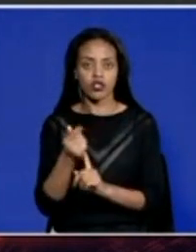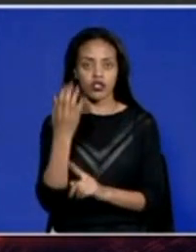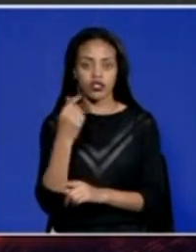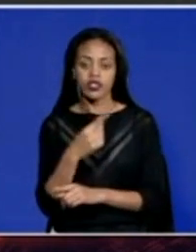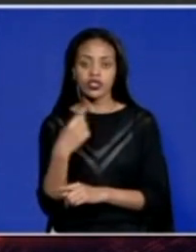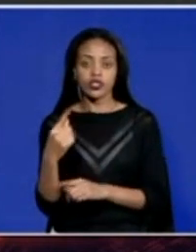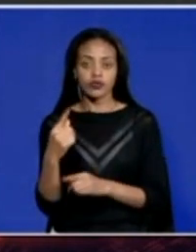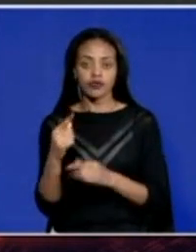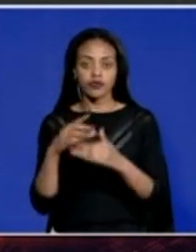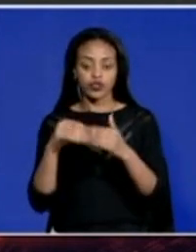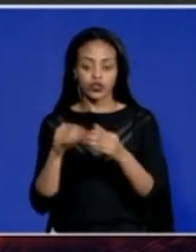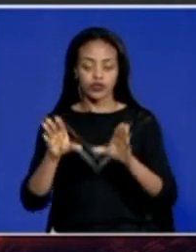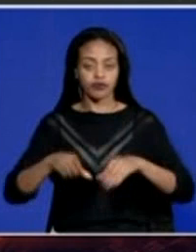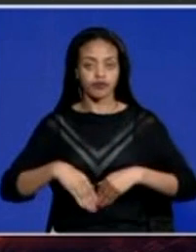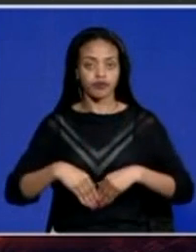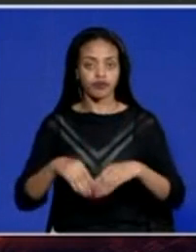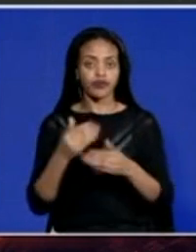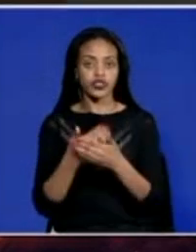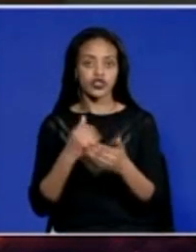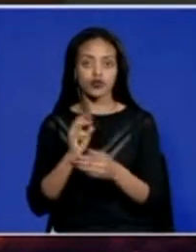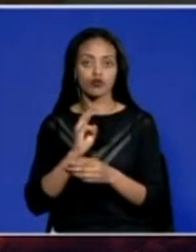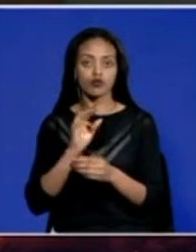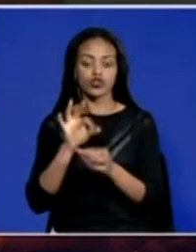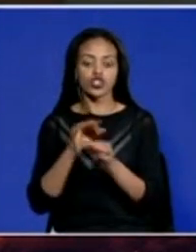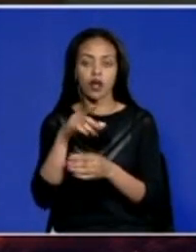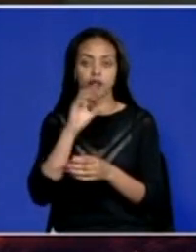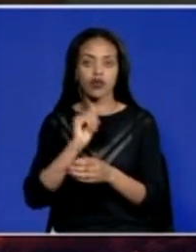ቅርሺ ቅድሚ ምቕባልካ ቅድሚ ሻሂ ምስታዮ ምሰምሎ